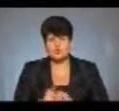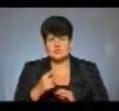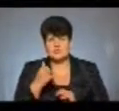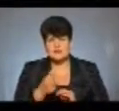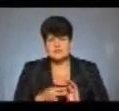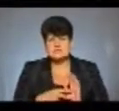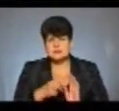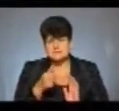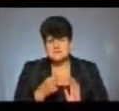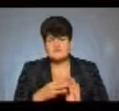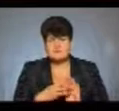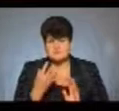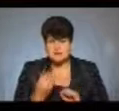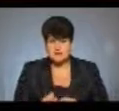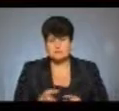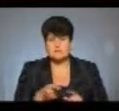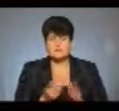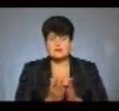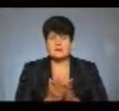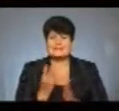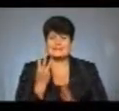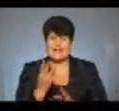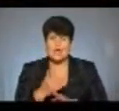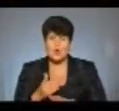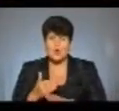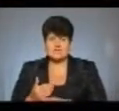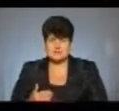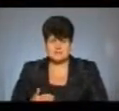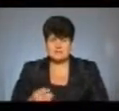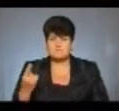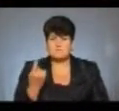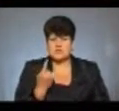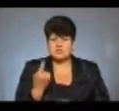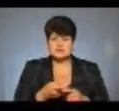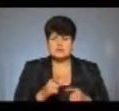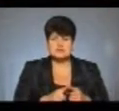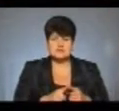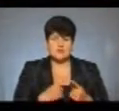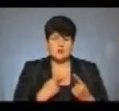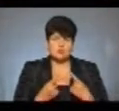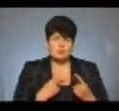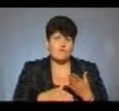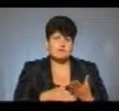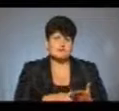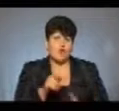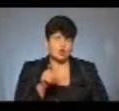8 днів. Збірка складається із 3 розділів. Перший – це моя розмова з волонтером.